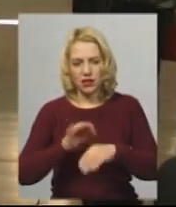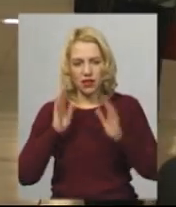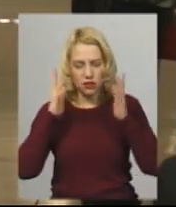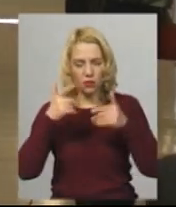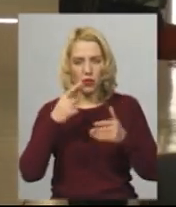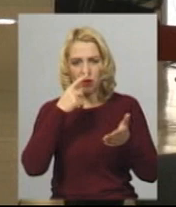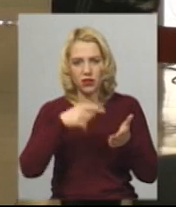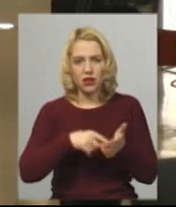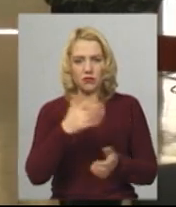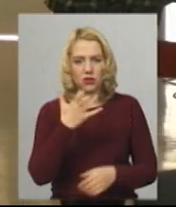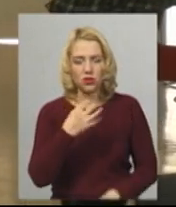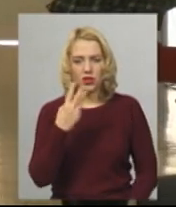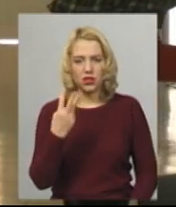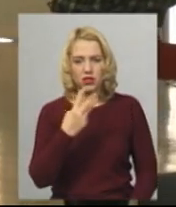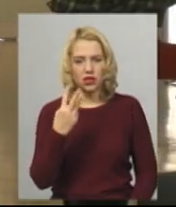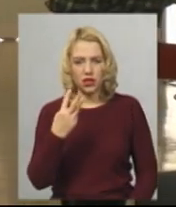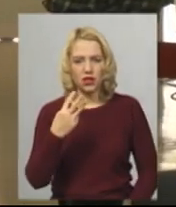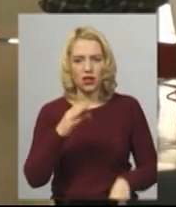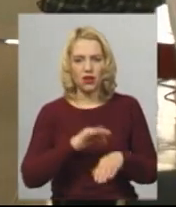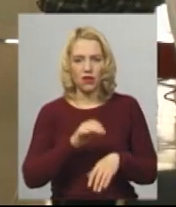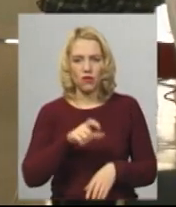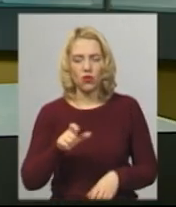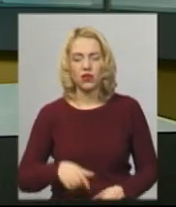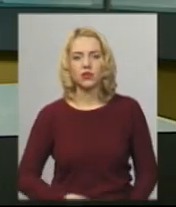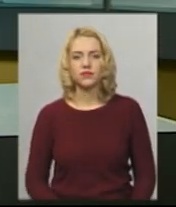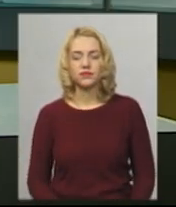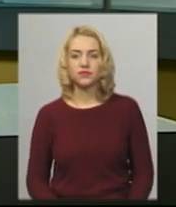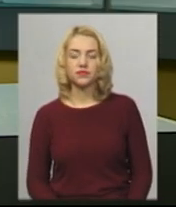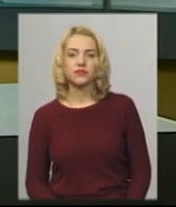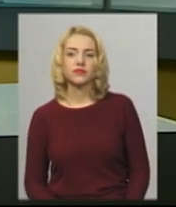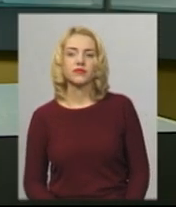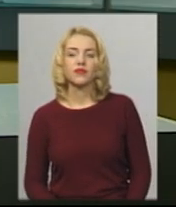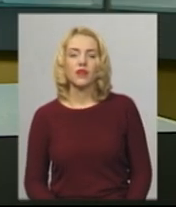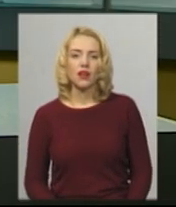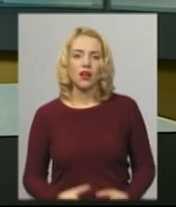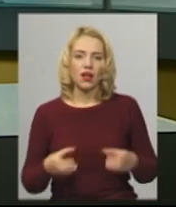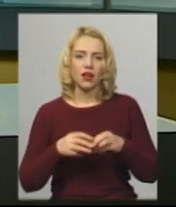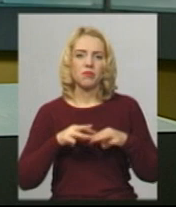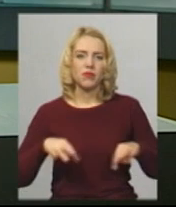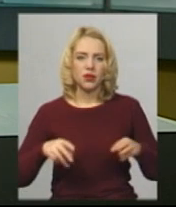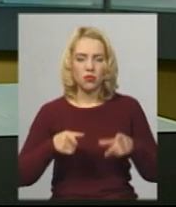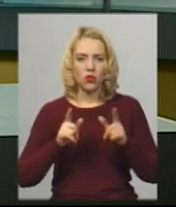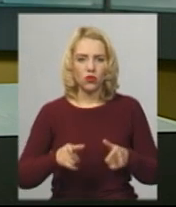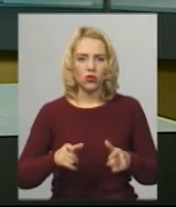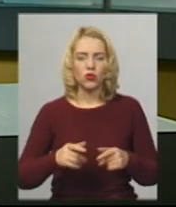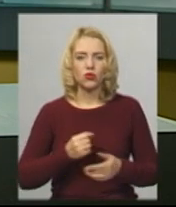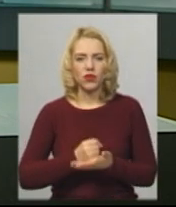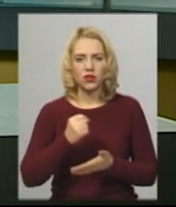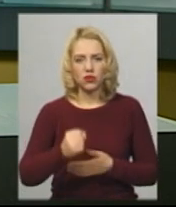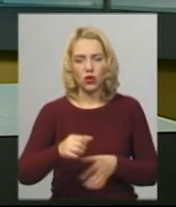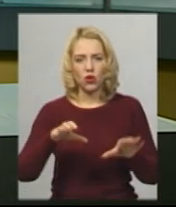Тетяна Ворожцова, Іван Мовчан. Новини на Суспільному. Хмельницький. Кабмін погодив кандидатуру голови